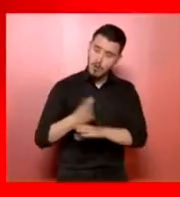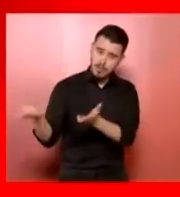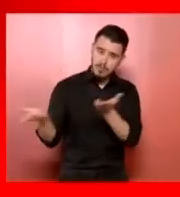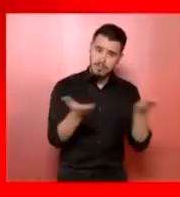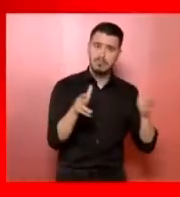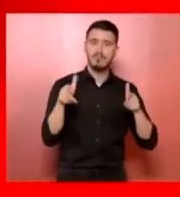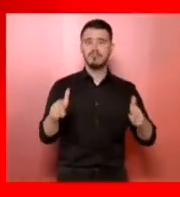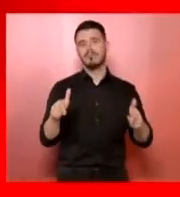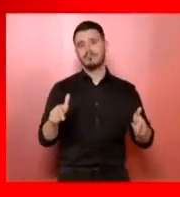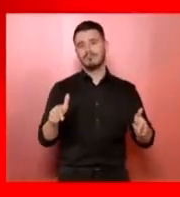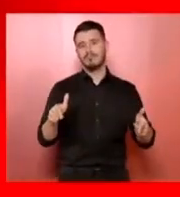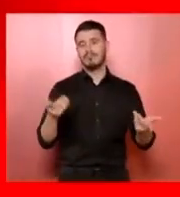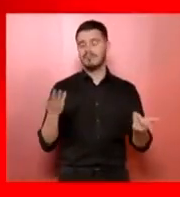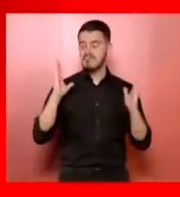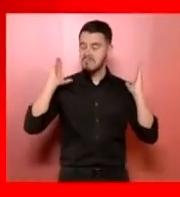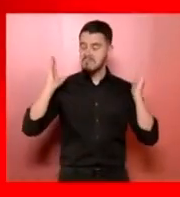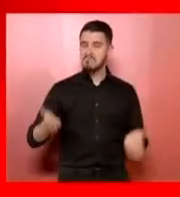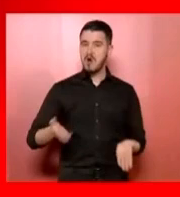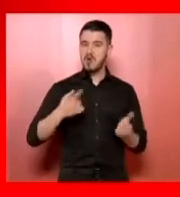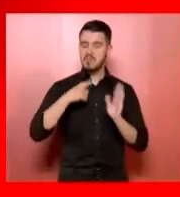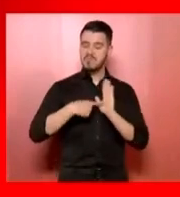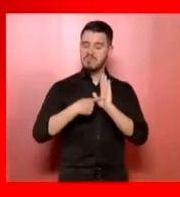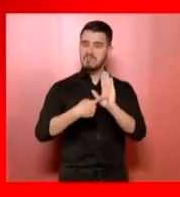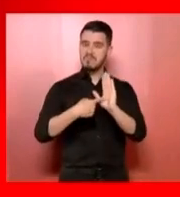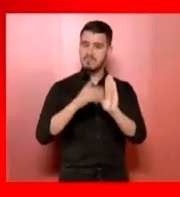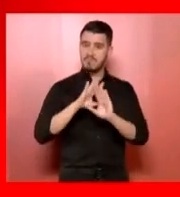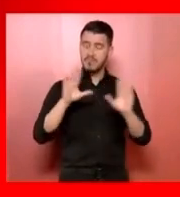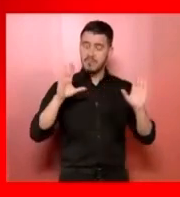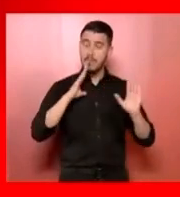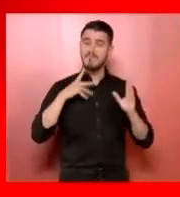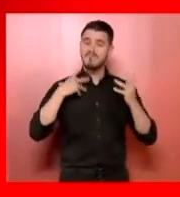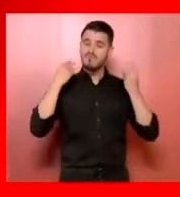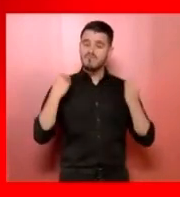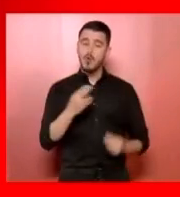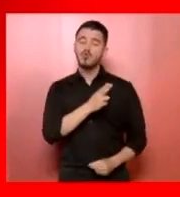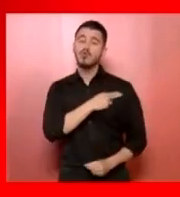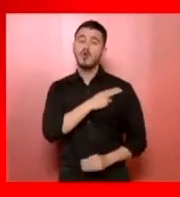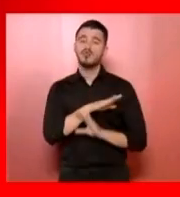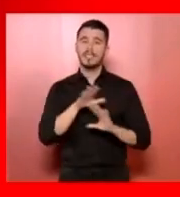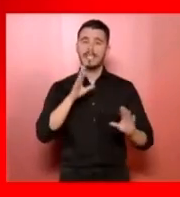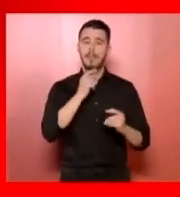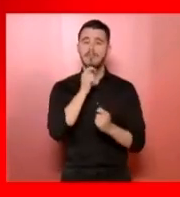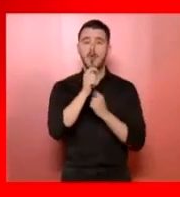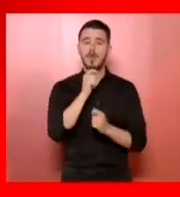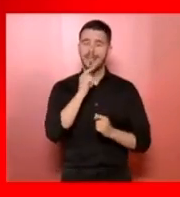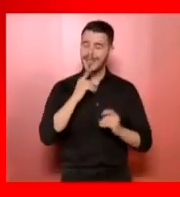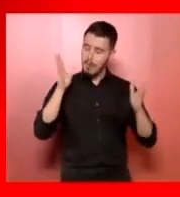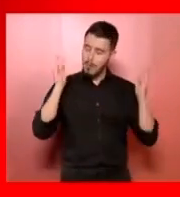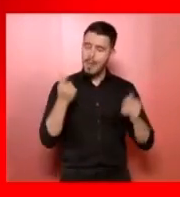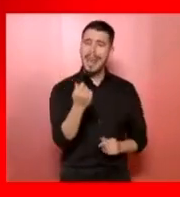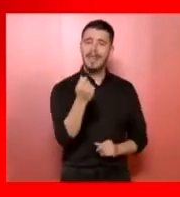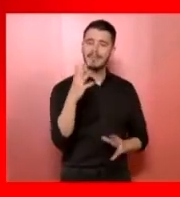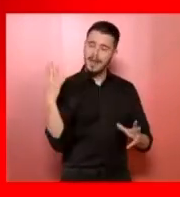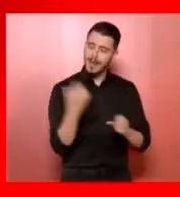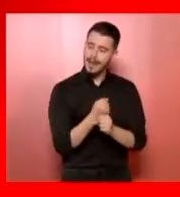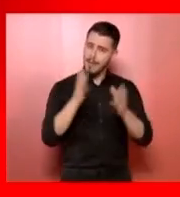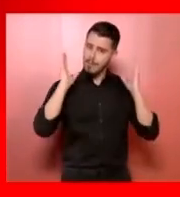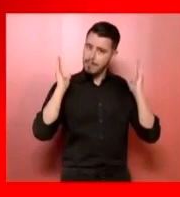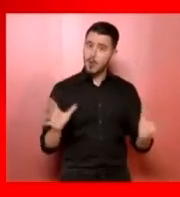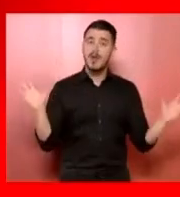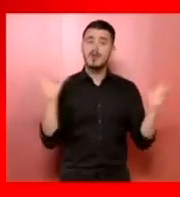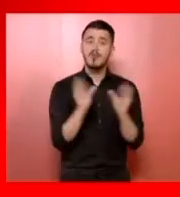ότι μπορούμε να έχουμε σοβαρή δημοσιονομική πολιτική και να βρεθούν οι πόροι για ό,τι είναι